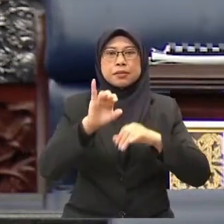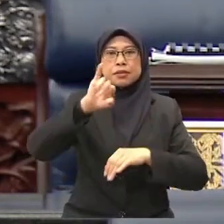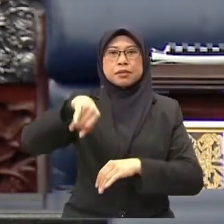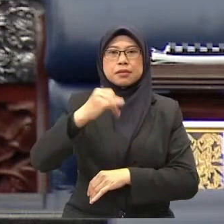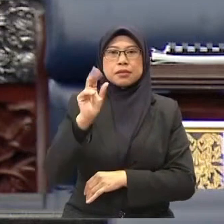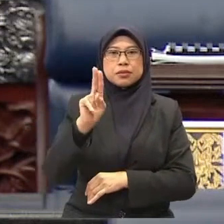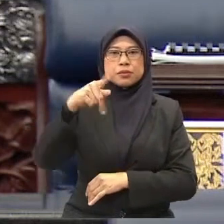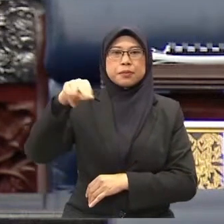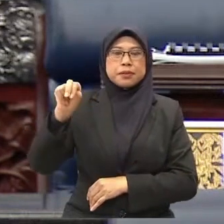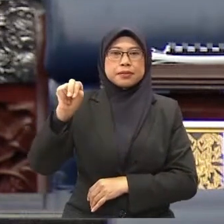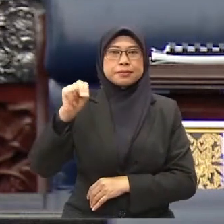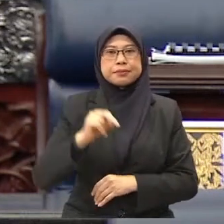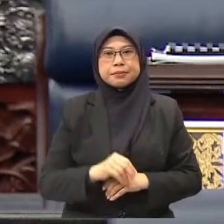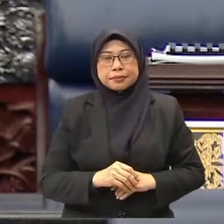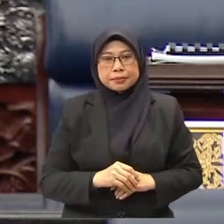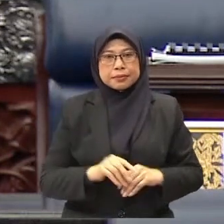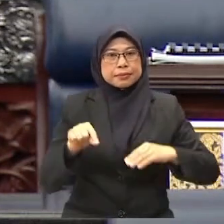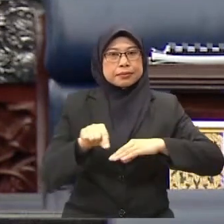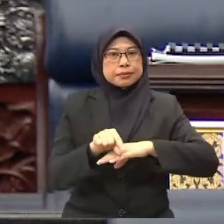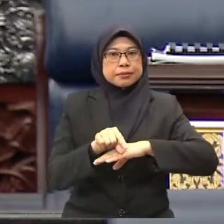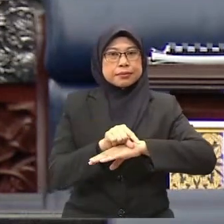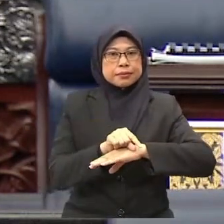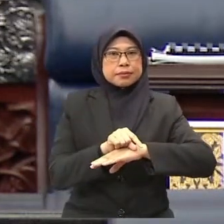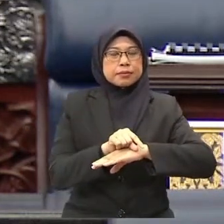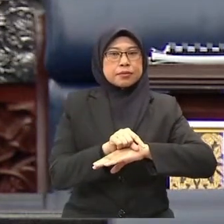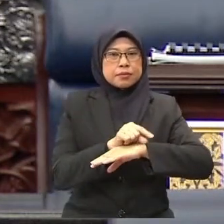dan pembangunan itu adalah menggunakan pakai